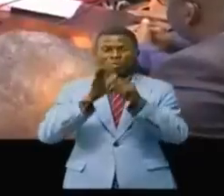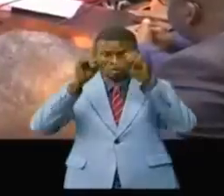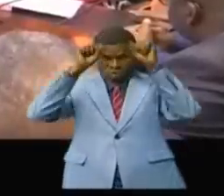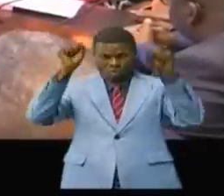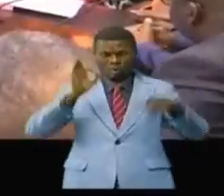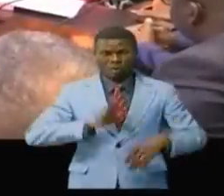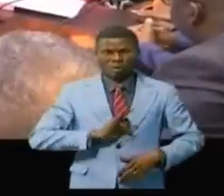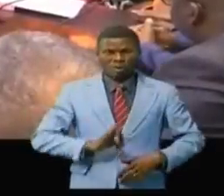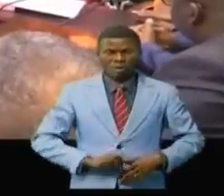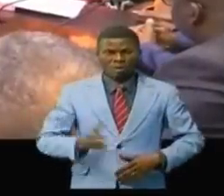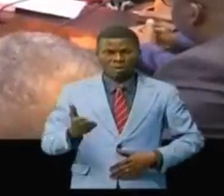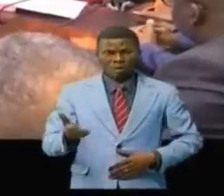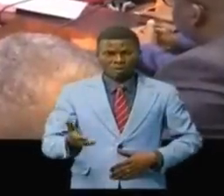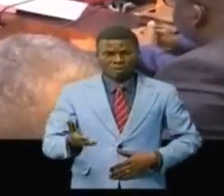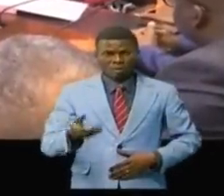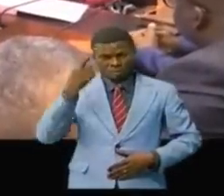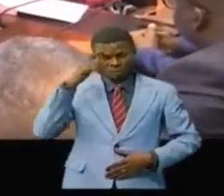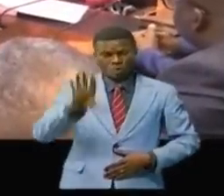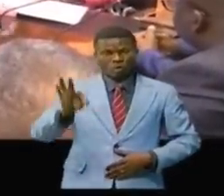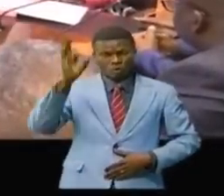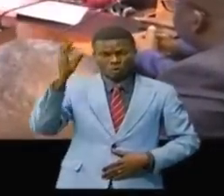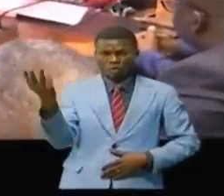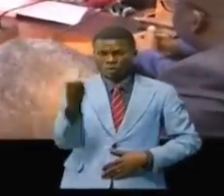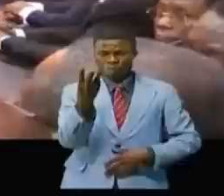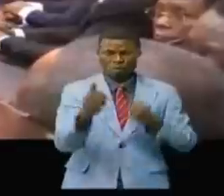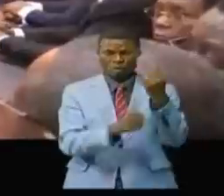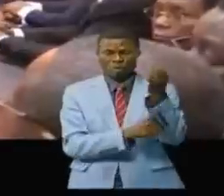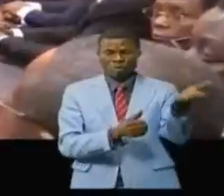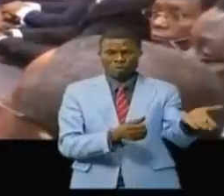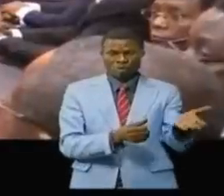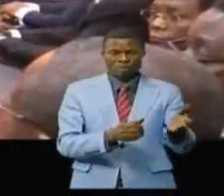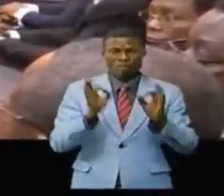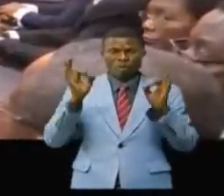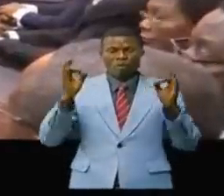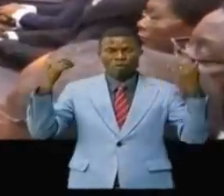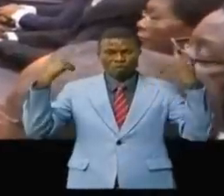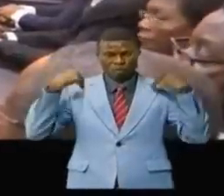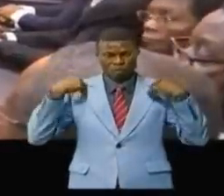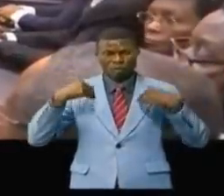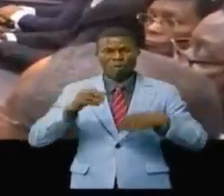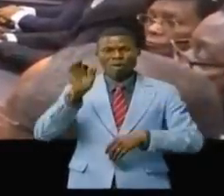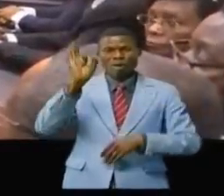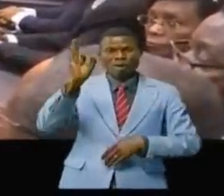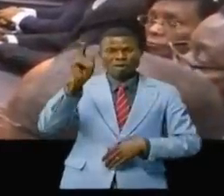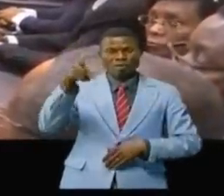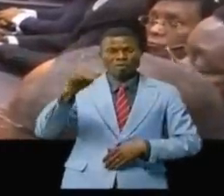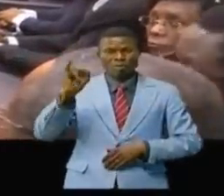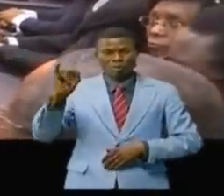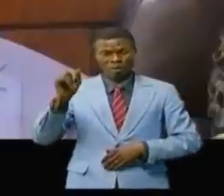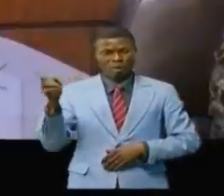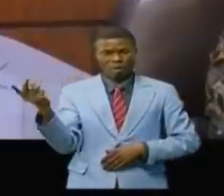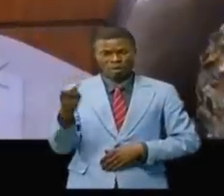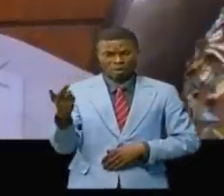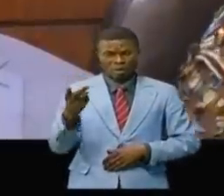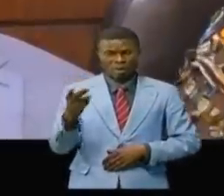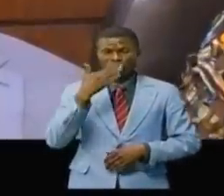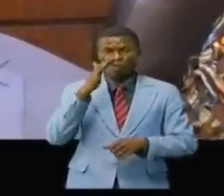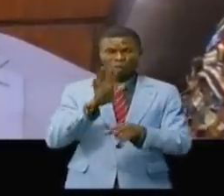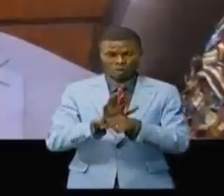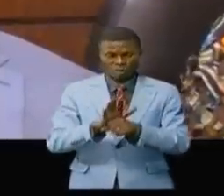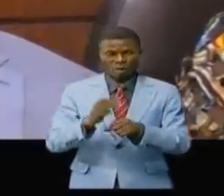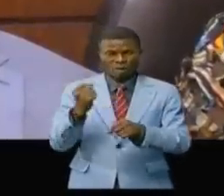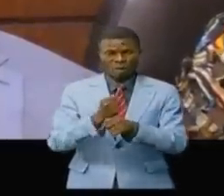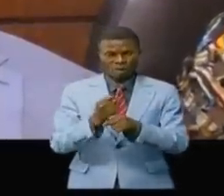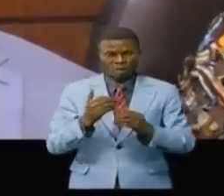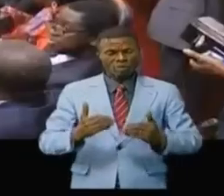Félix-Antoine Tshisekedi Tshilombo, pour le choix porté sur sa personne. Le nouveau manager du FPI, Bertin Mudjimou Tshisekedi, promet d'œuvrer pour